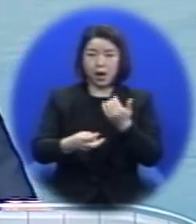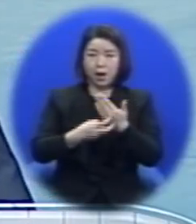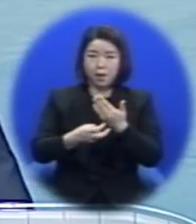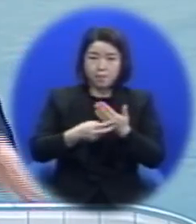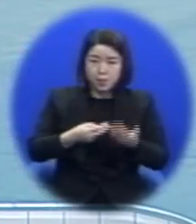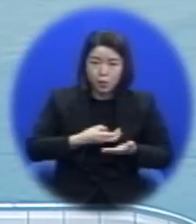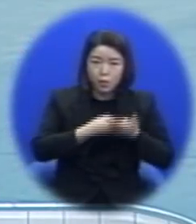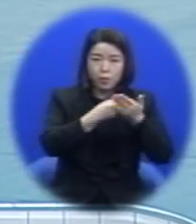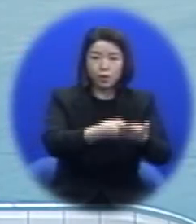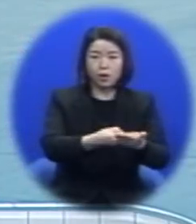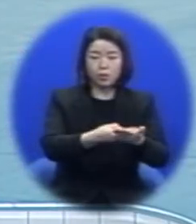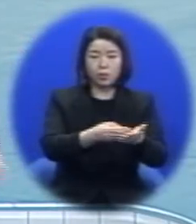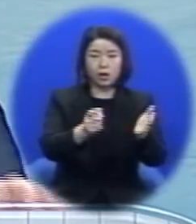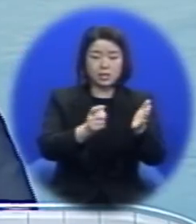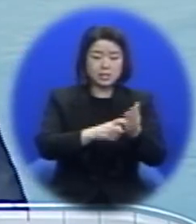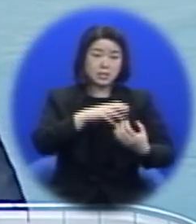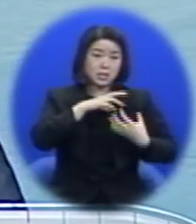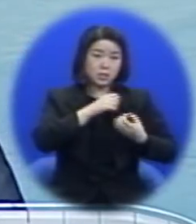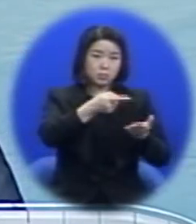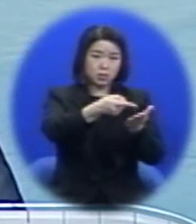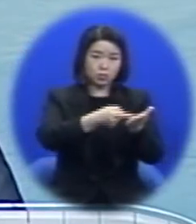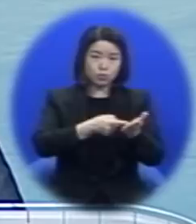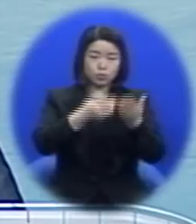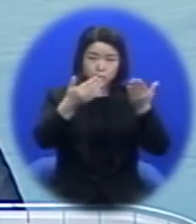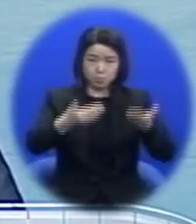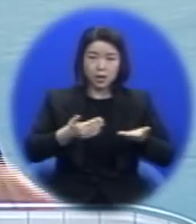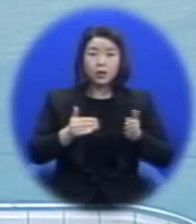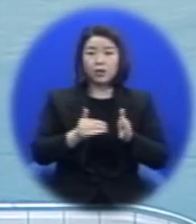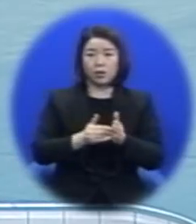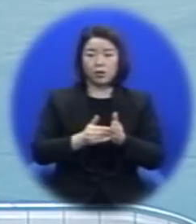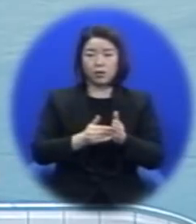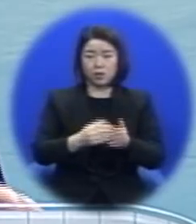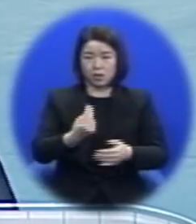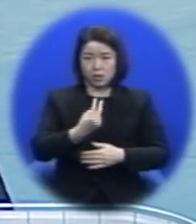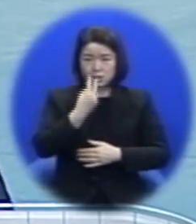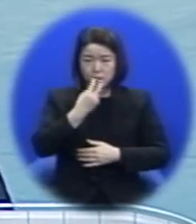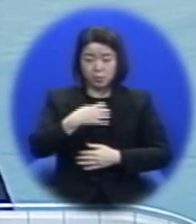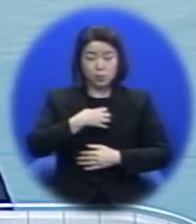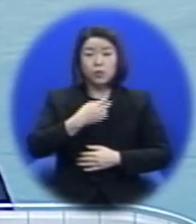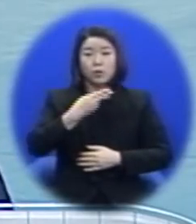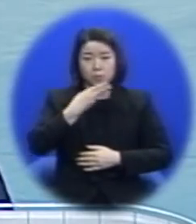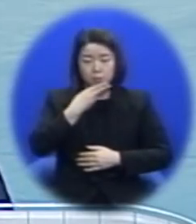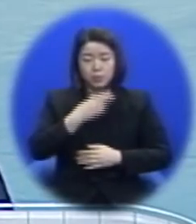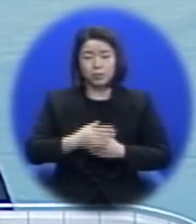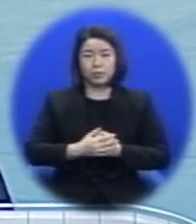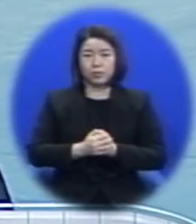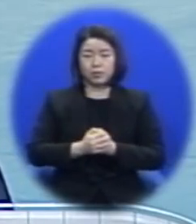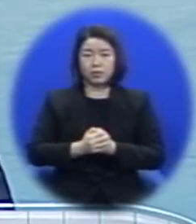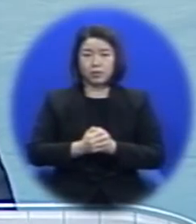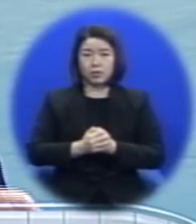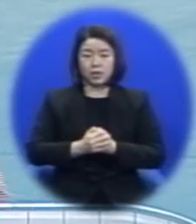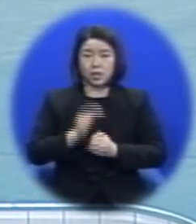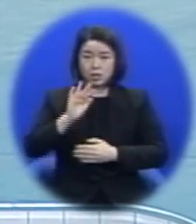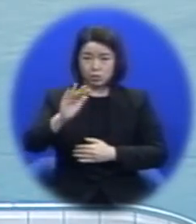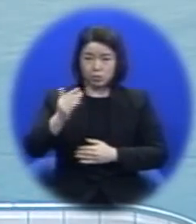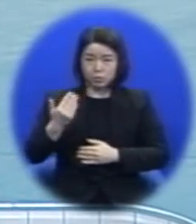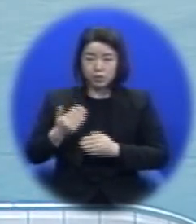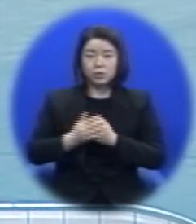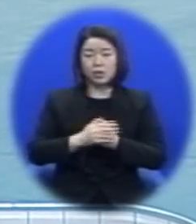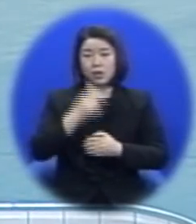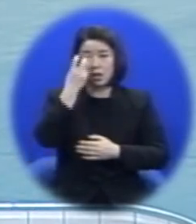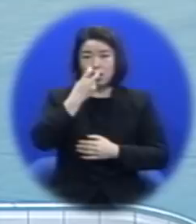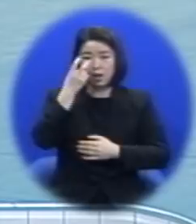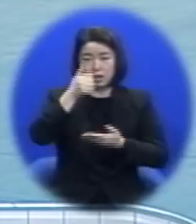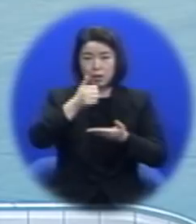병원으로 가서 응급 심장 수술을 받으시고 생명을 건지셨습니다. 최근에